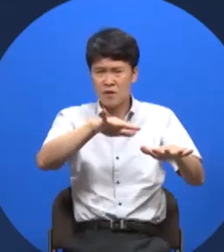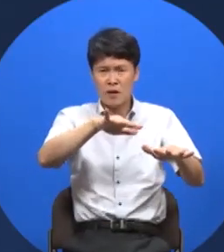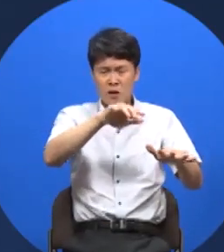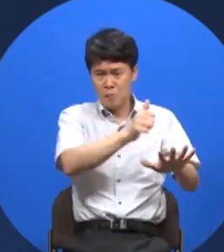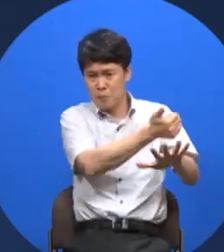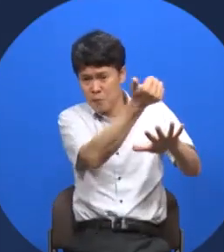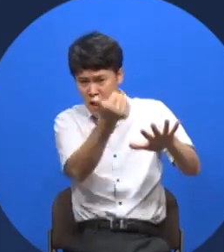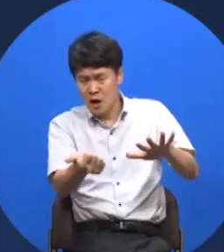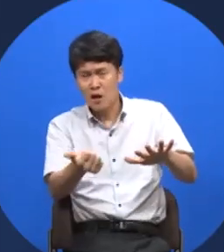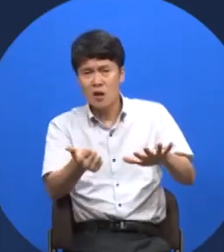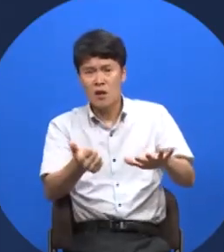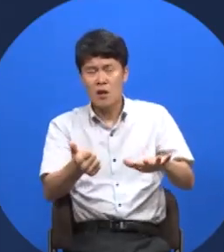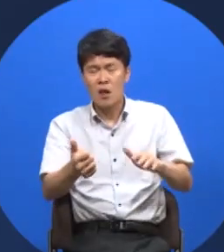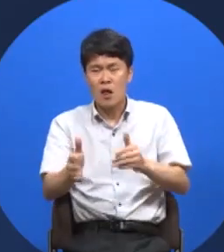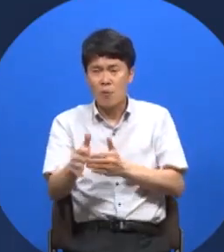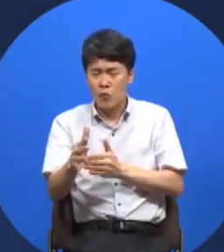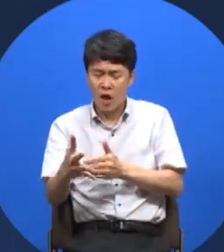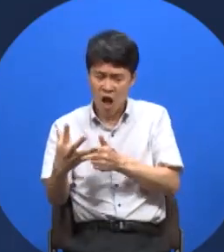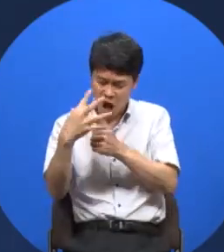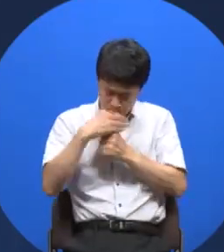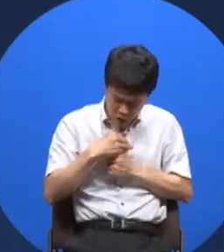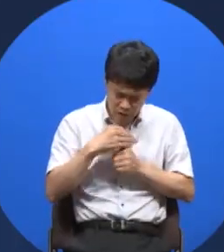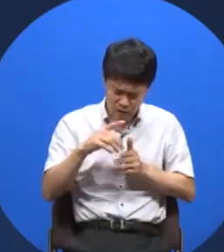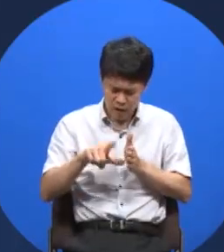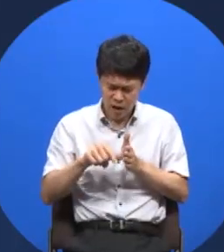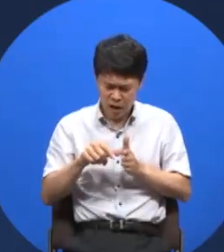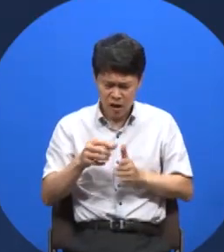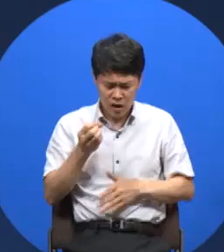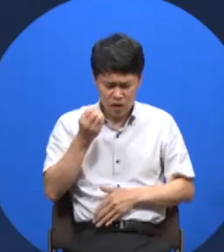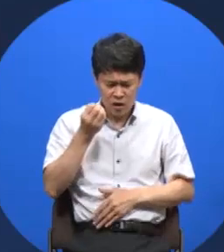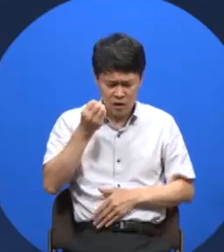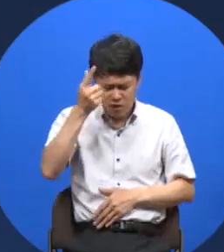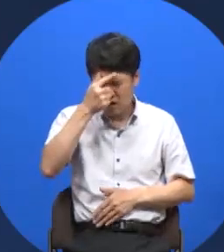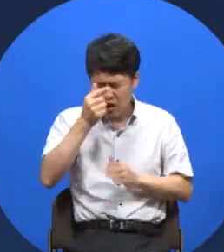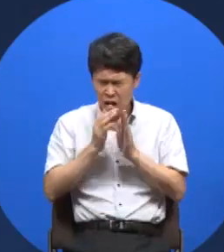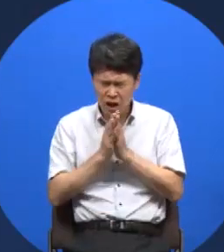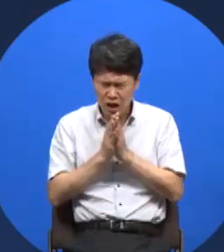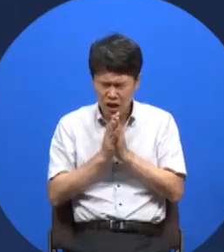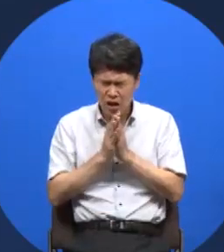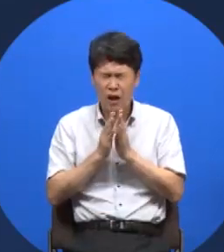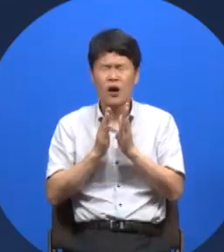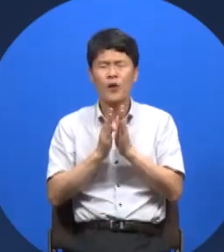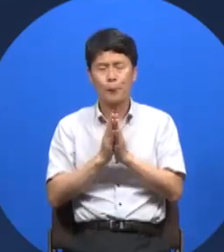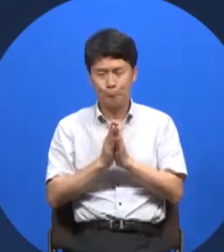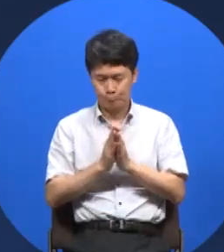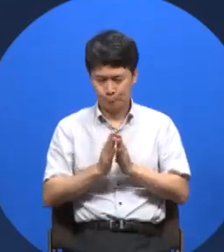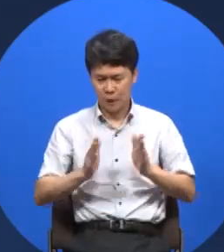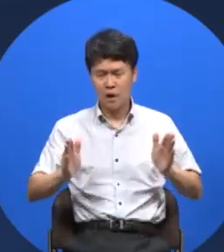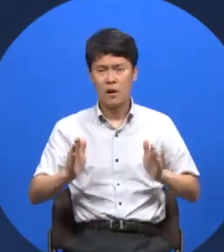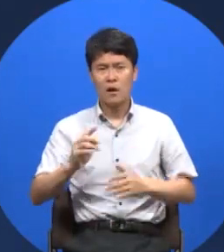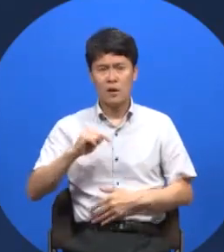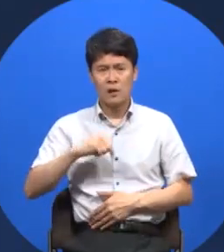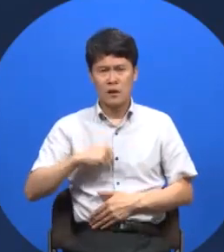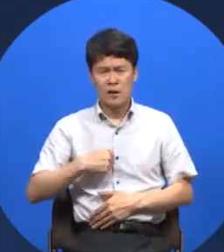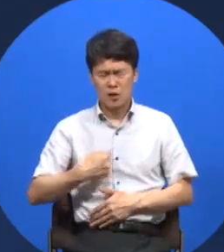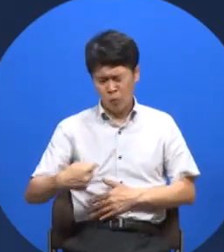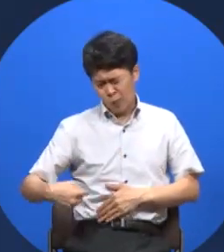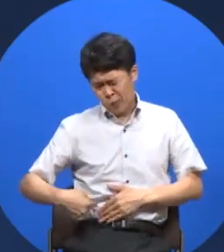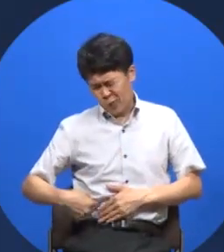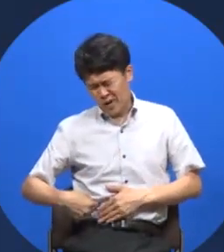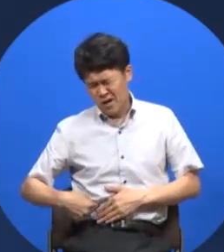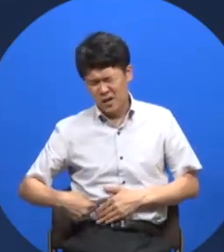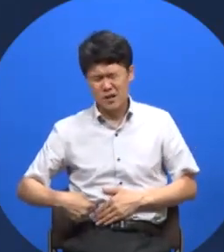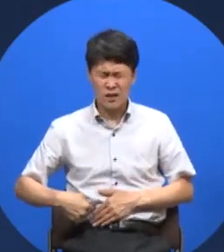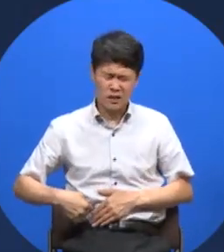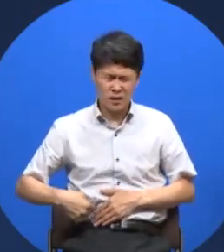뱃속에 들어가는 바로 그 순간 잊고 있었던 기도가 깨어납니다. 그가 자신의 양심을